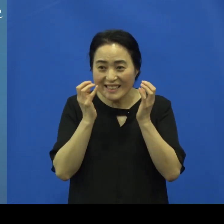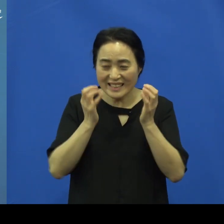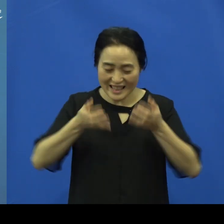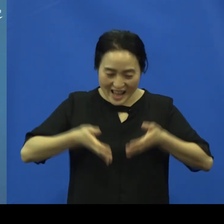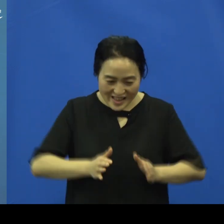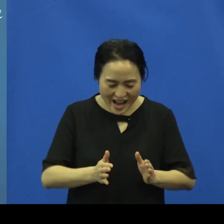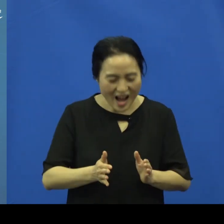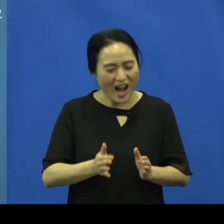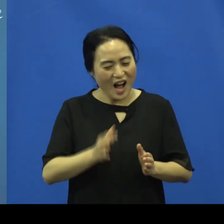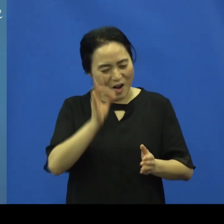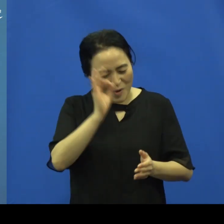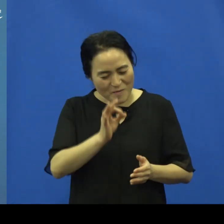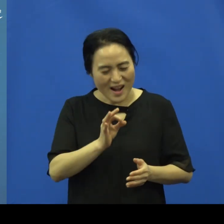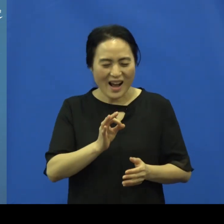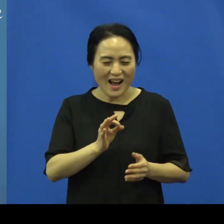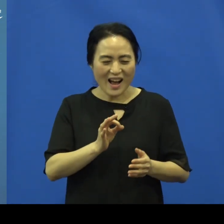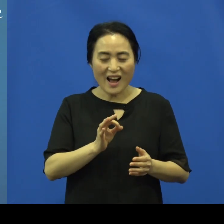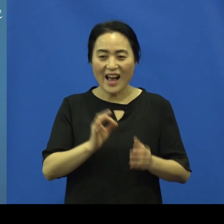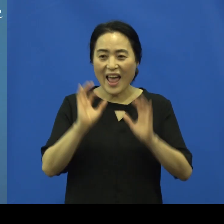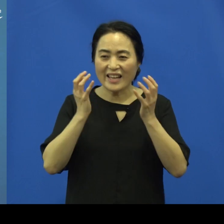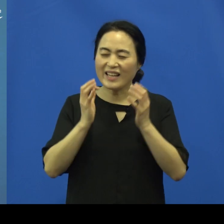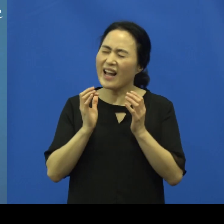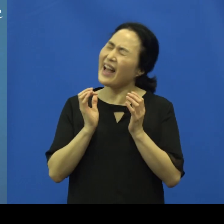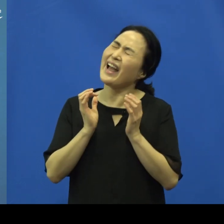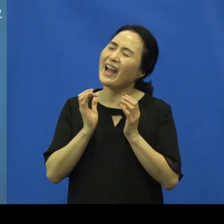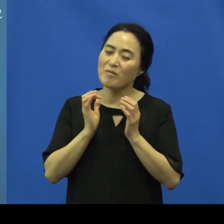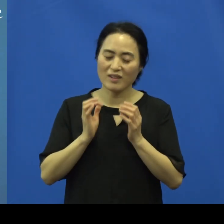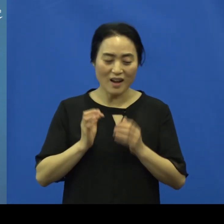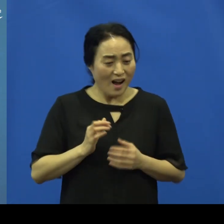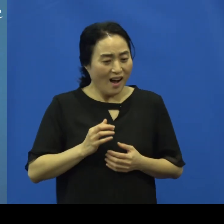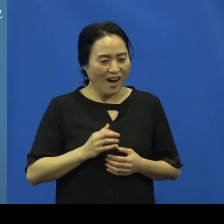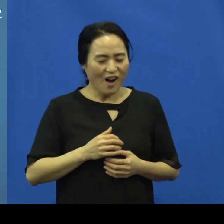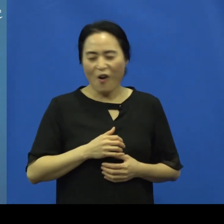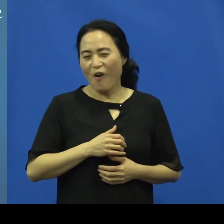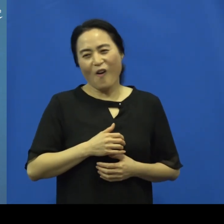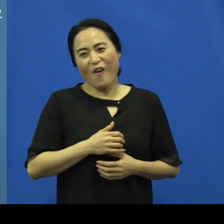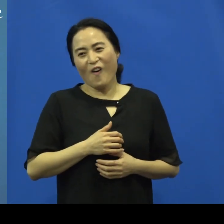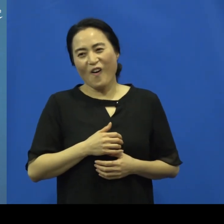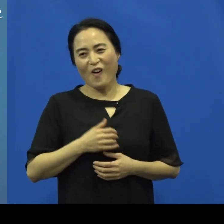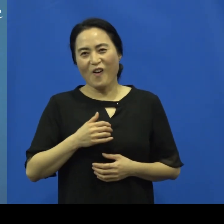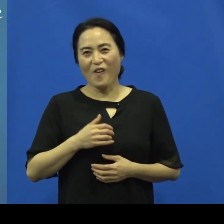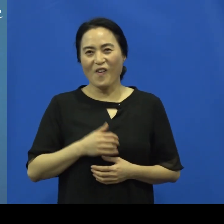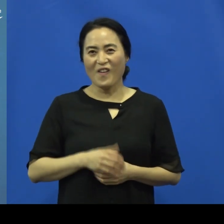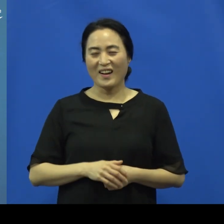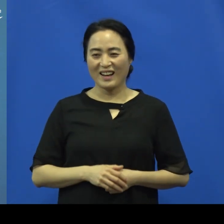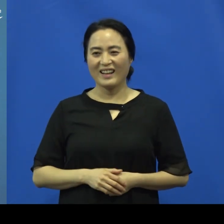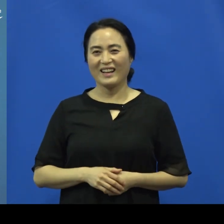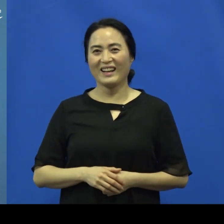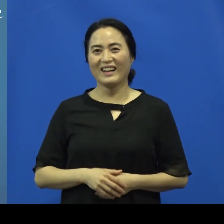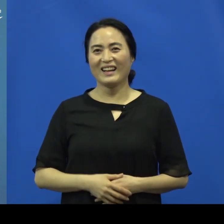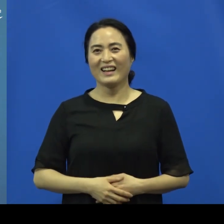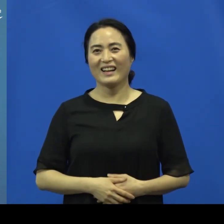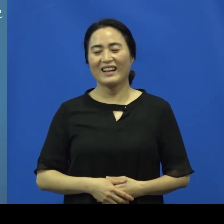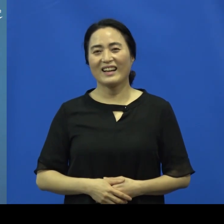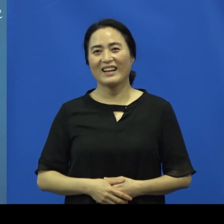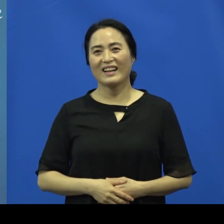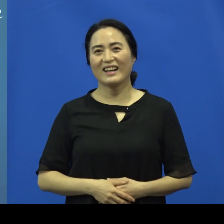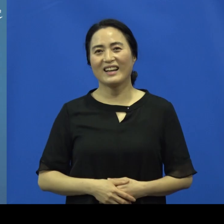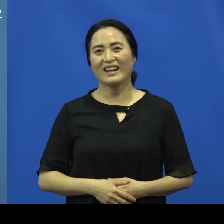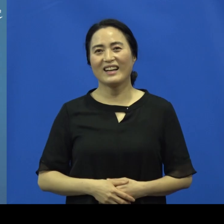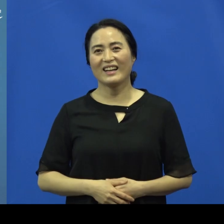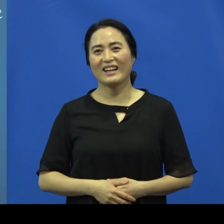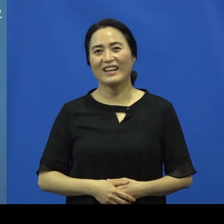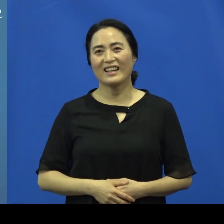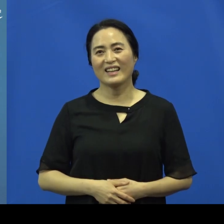하는데 그냥 넘어가 버리고 어떤 분들은 뒤에서 이제 아이들을 하고 있는데 아이들에게 너무